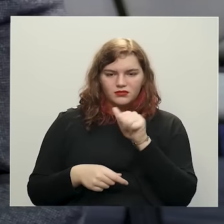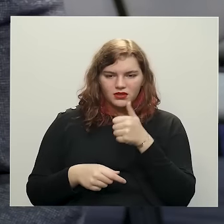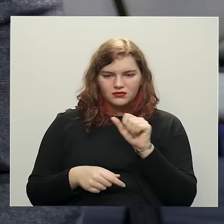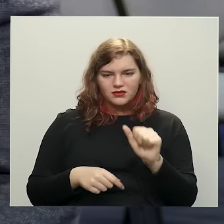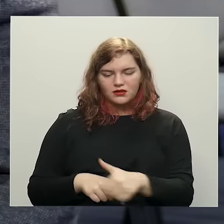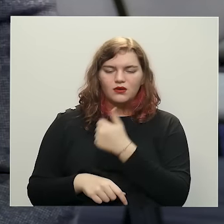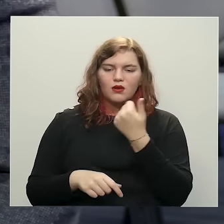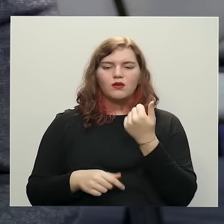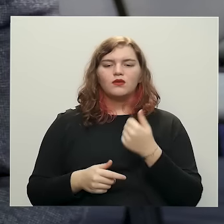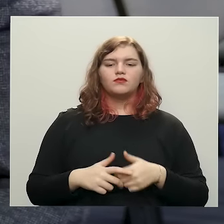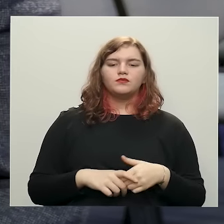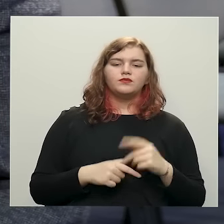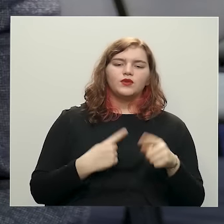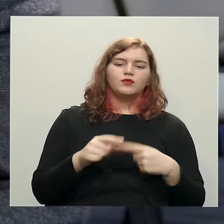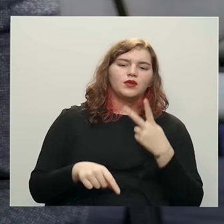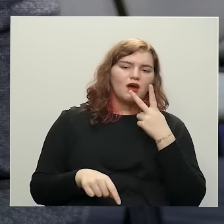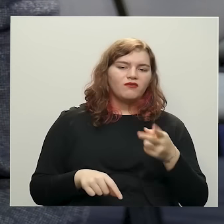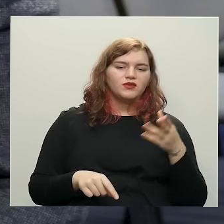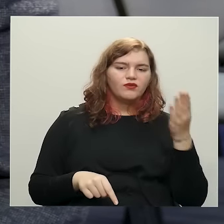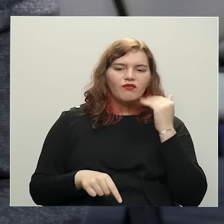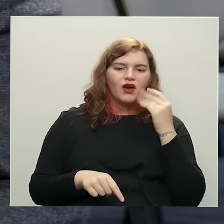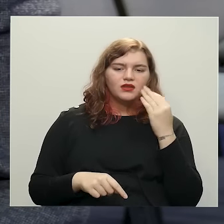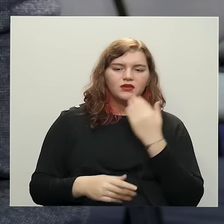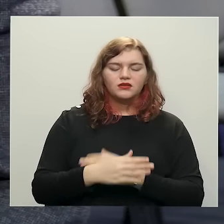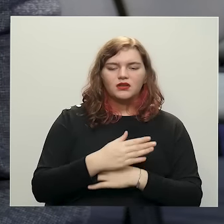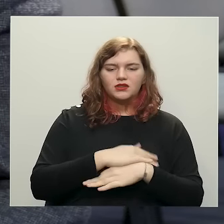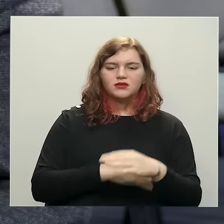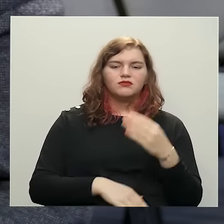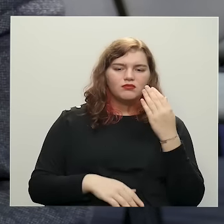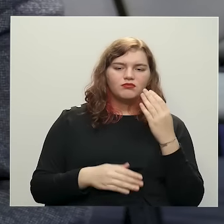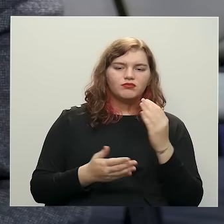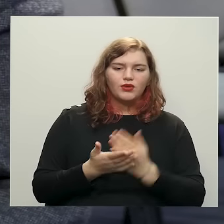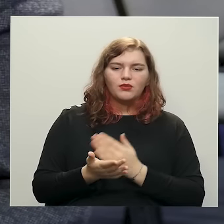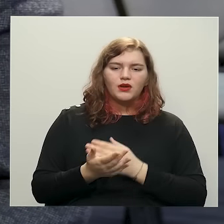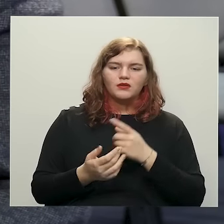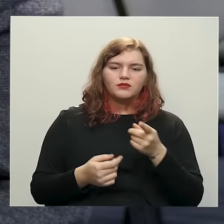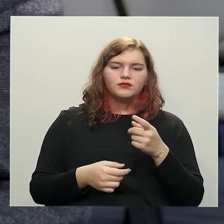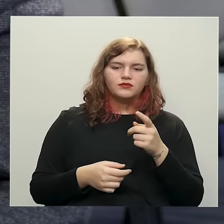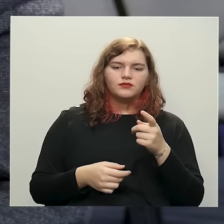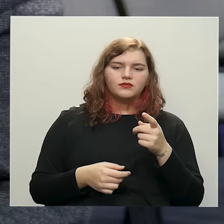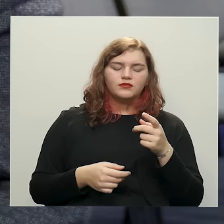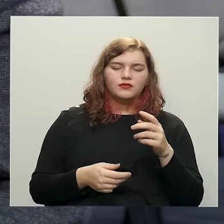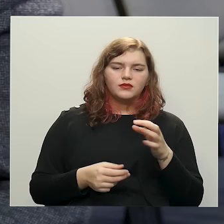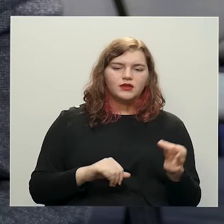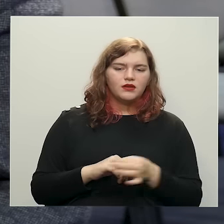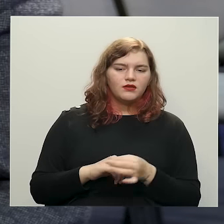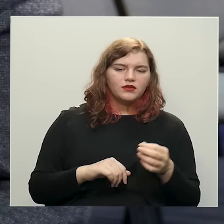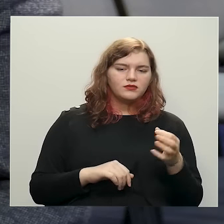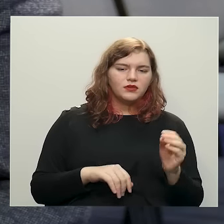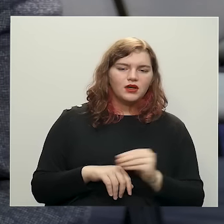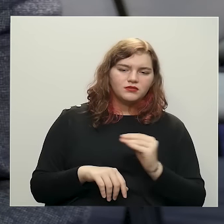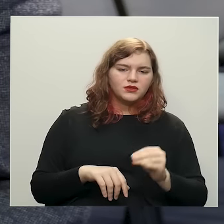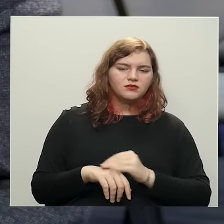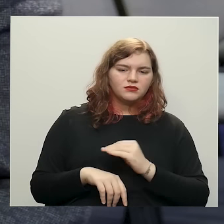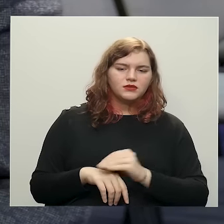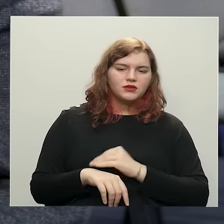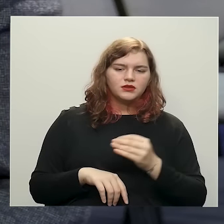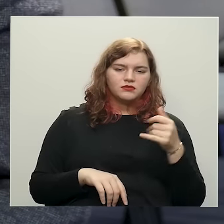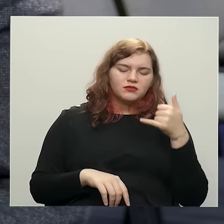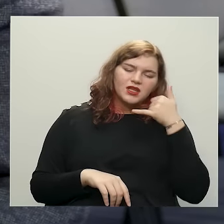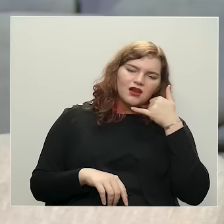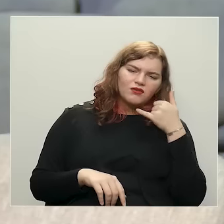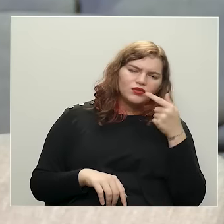Da. După ce am depistat fata cu probleme. Nevastă mea m-o simțit la telefon. Zice, Nicu, tu nu mai spui din Biblie. Tu